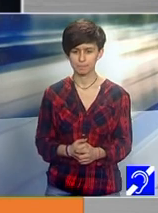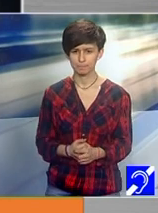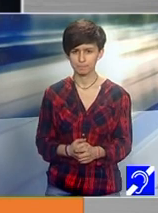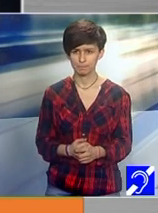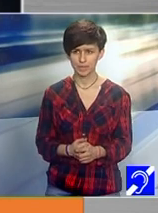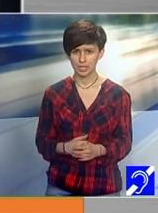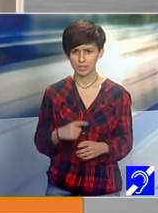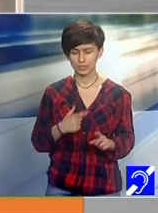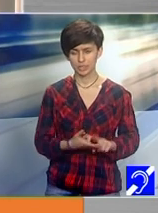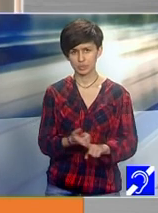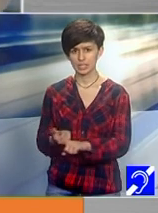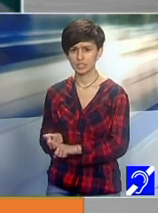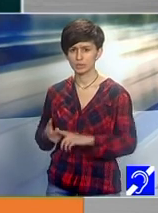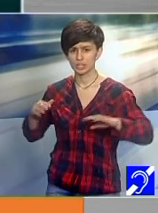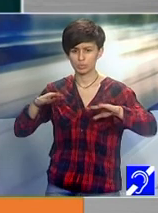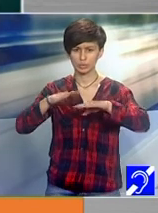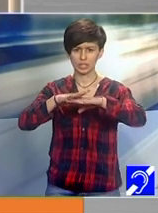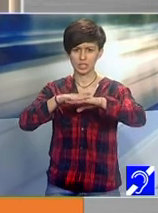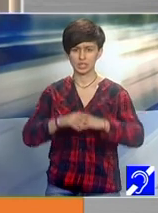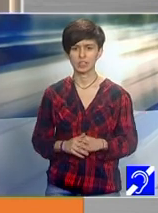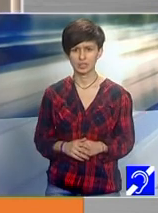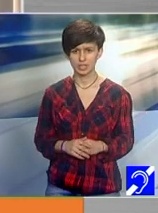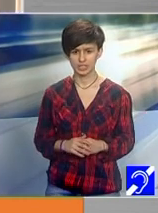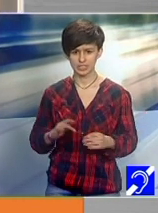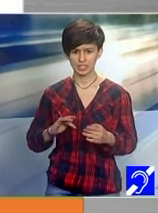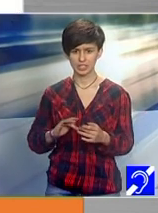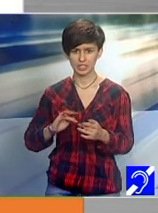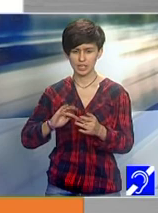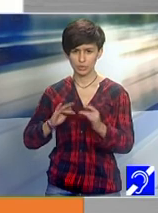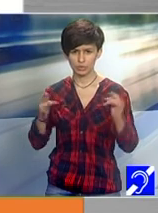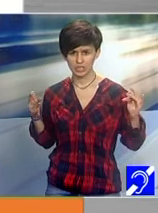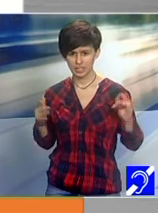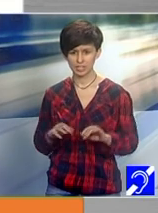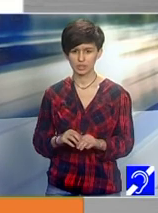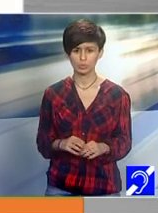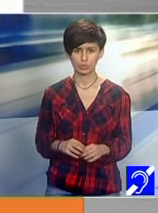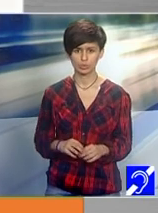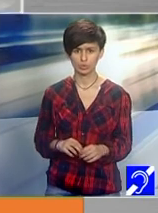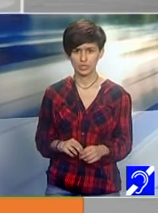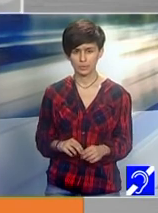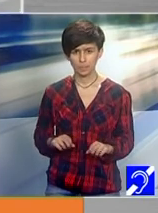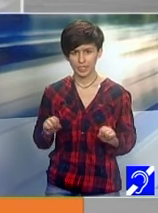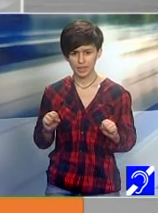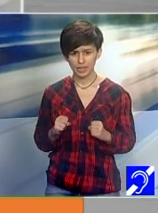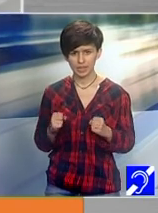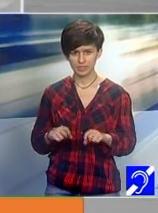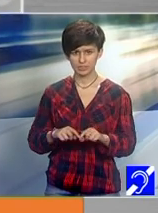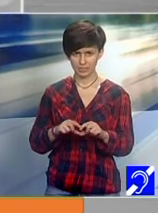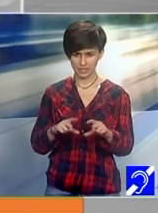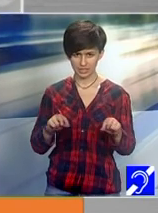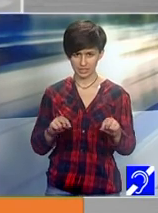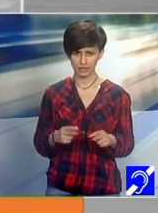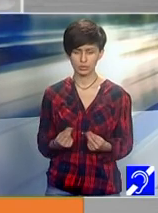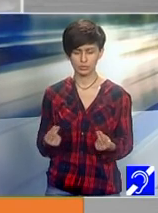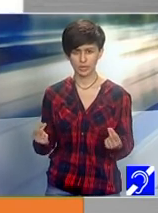rețelele informatice, cu internetul de bandă largă, cu activări de carduri, cu foarte multe munci care nu țin de